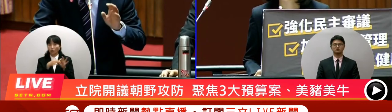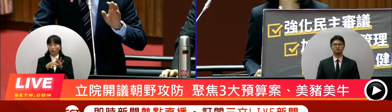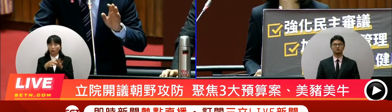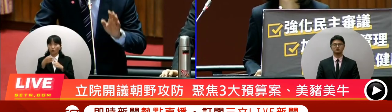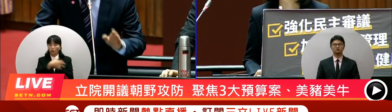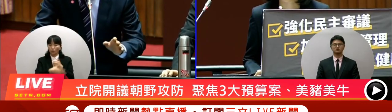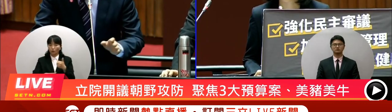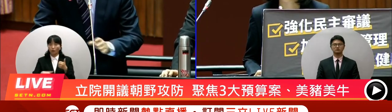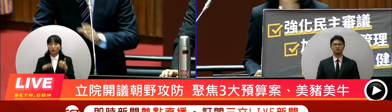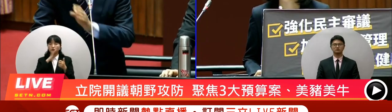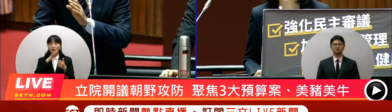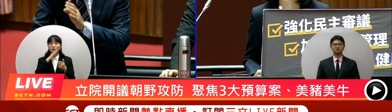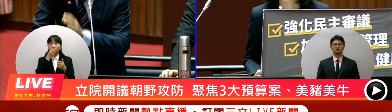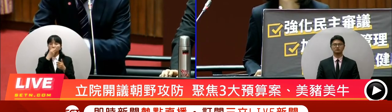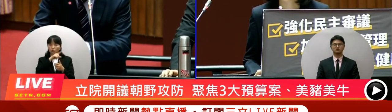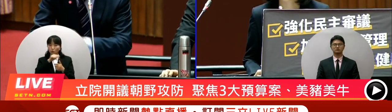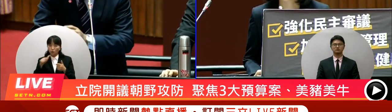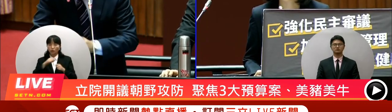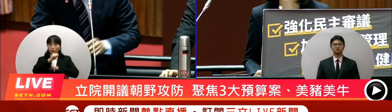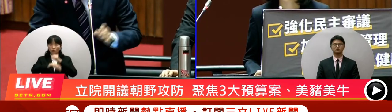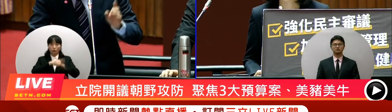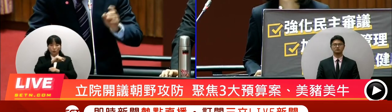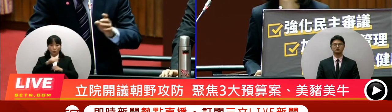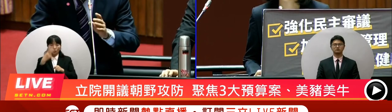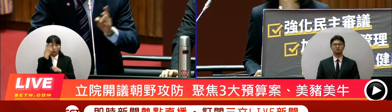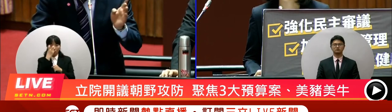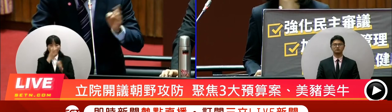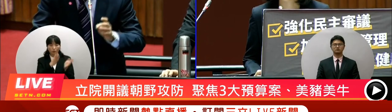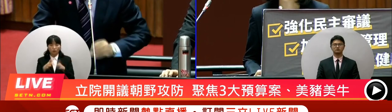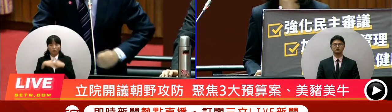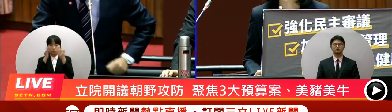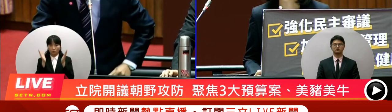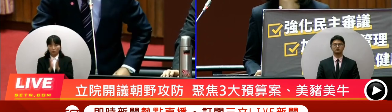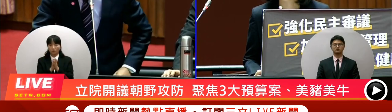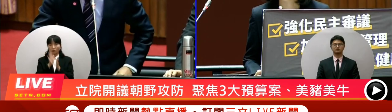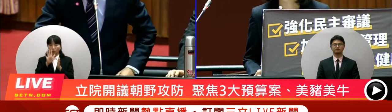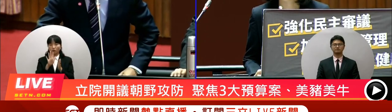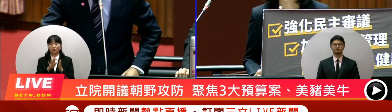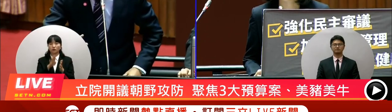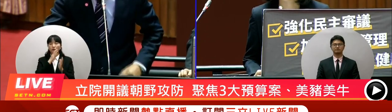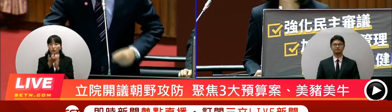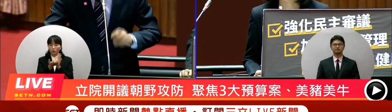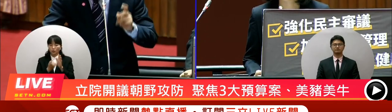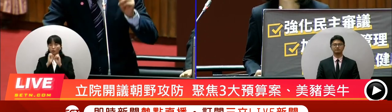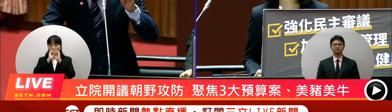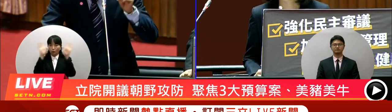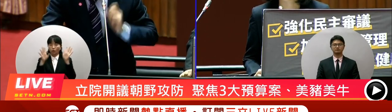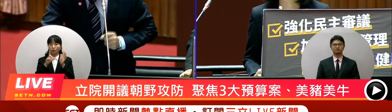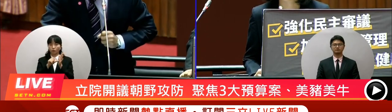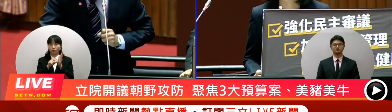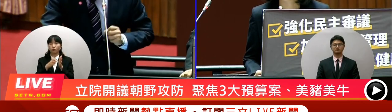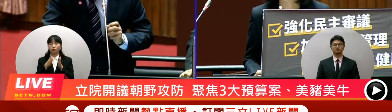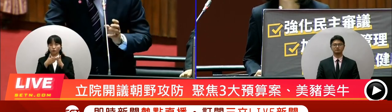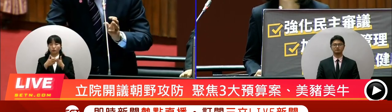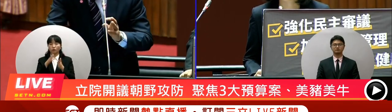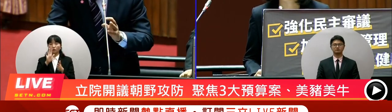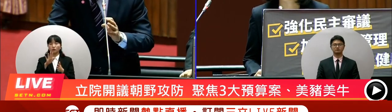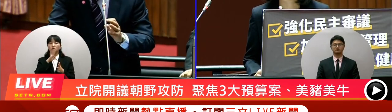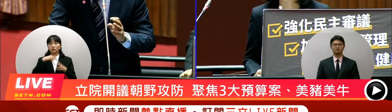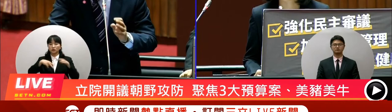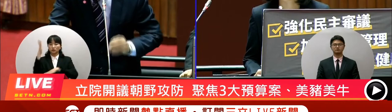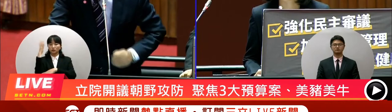的饲料管理也好，动物用药管理也好，我们都有相关的这样的一个预告的这个期间。行政院那个部分里